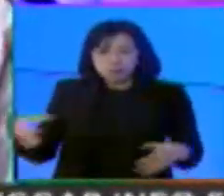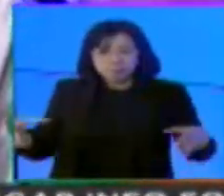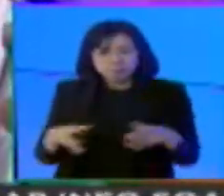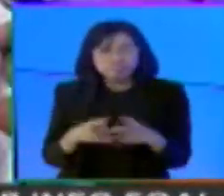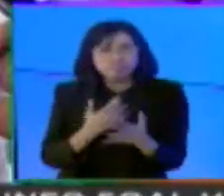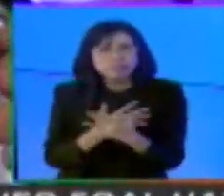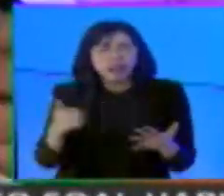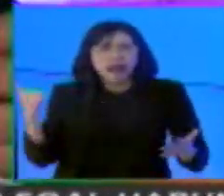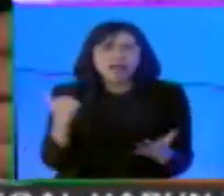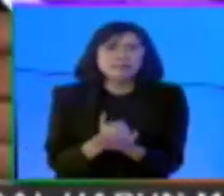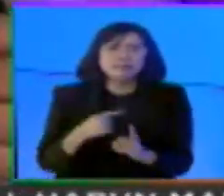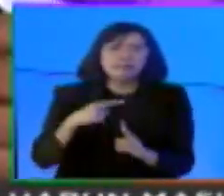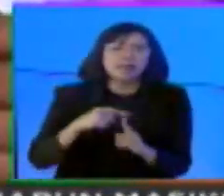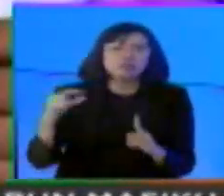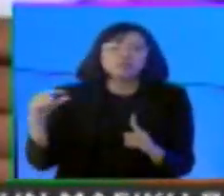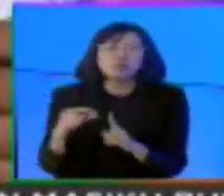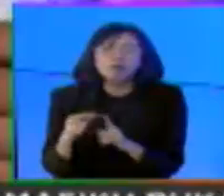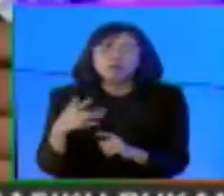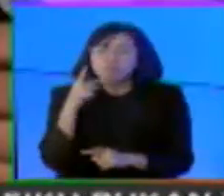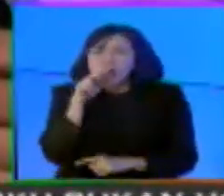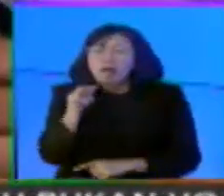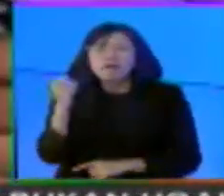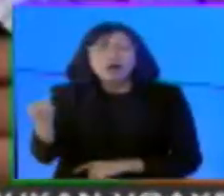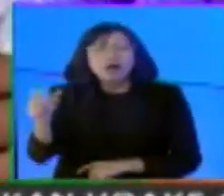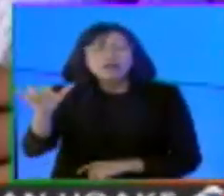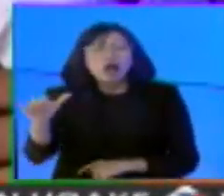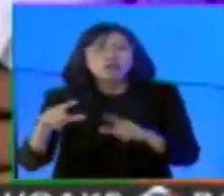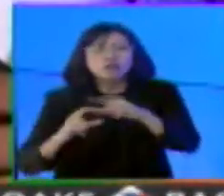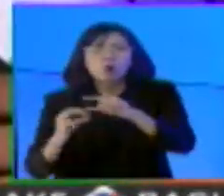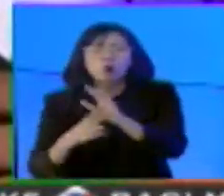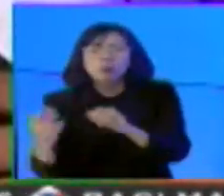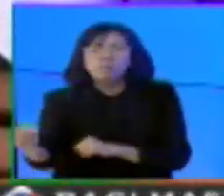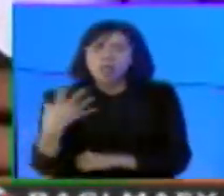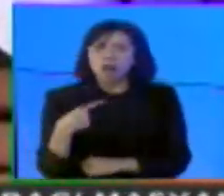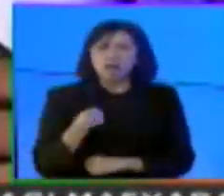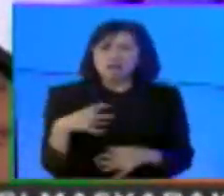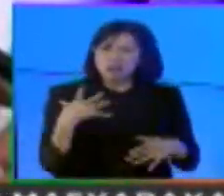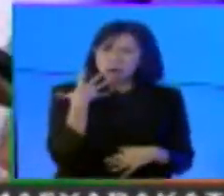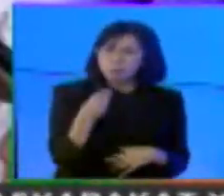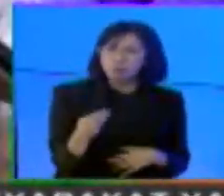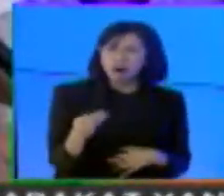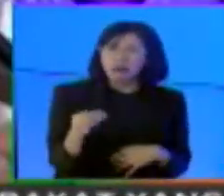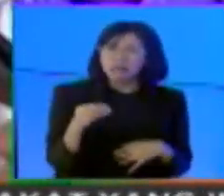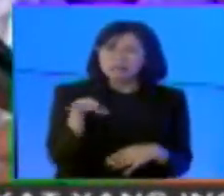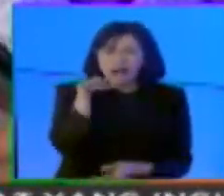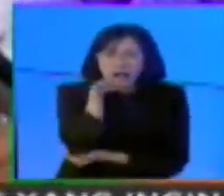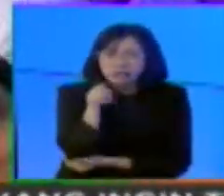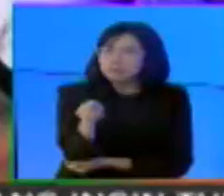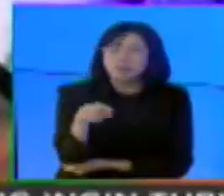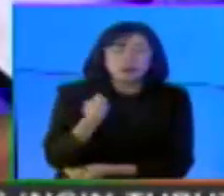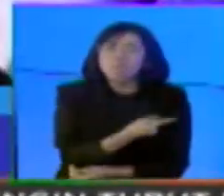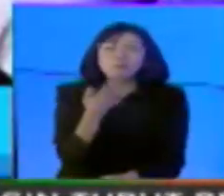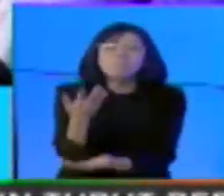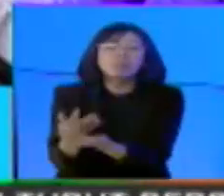warga Tanjung Priok dibangun stigmatisasi soal kampung kriminal. Kami warga Tanjung Priok tetap akan mendesak Bapak Menteri untuk